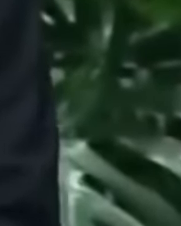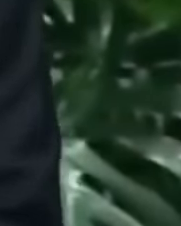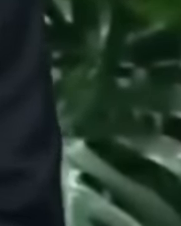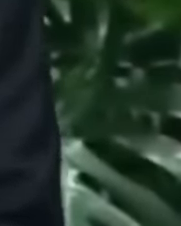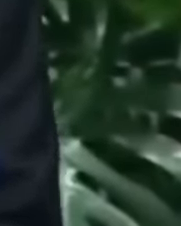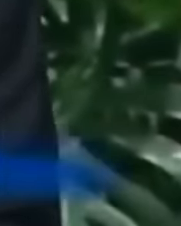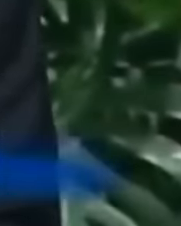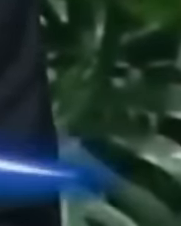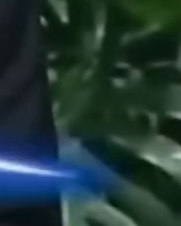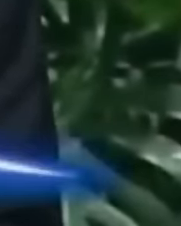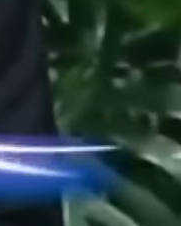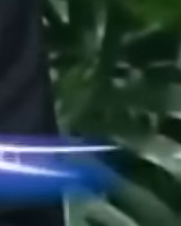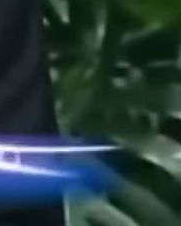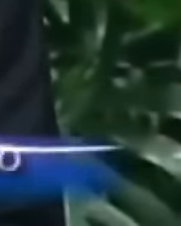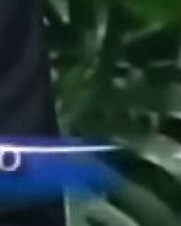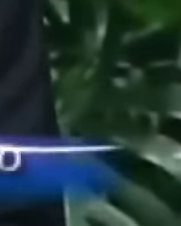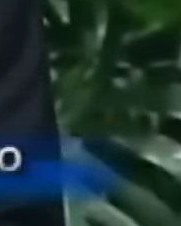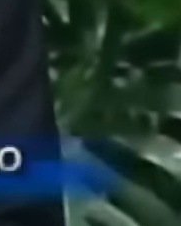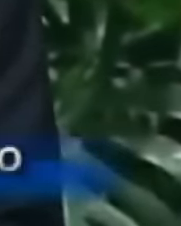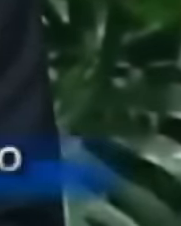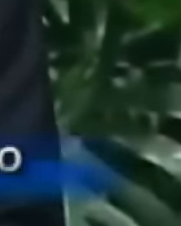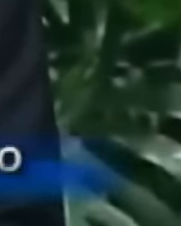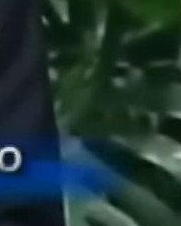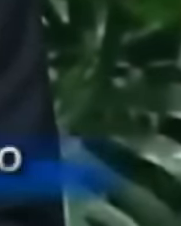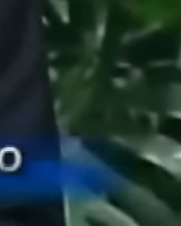우리 한번 신앙 고백하십시다. 나는